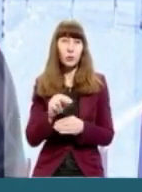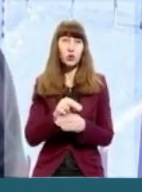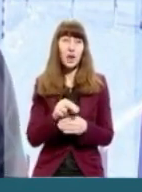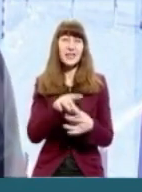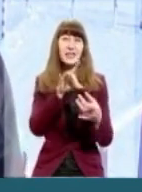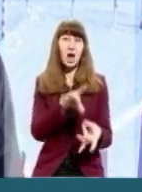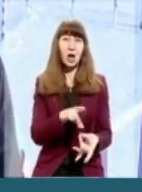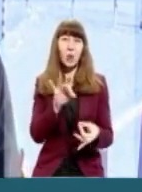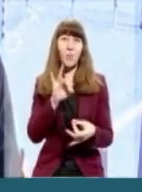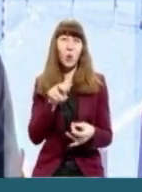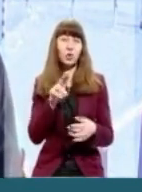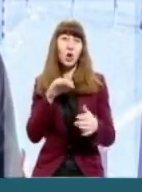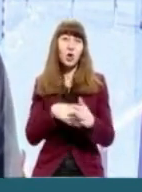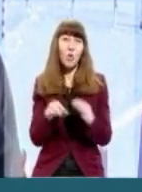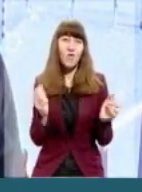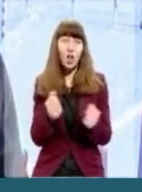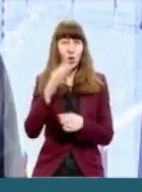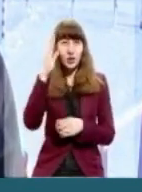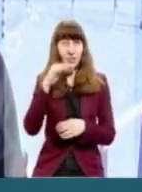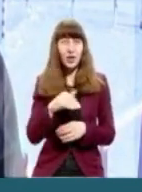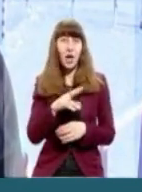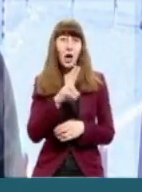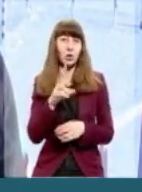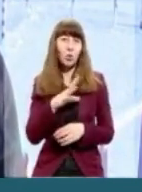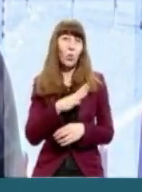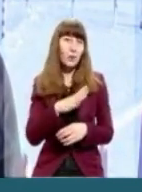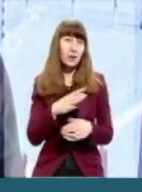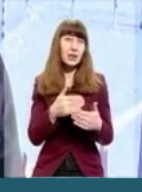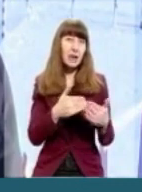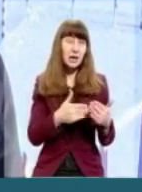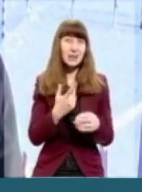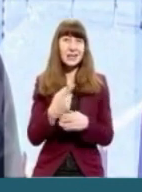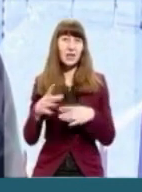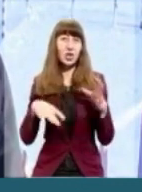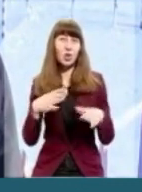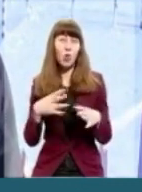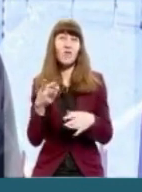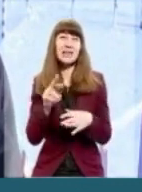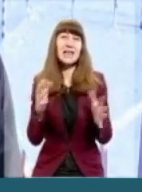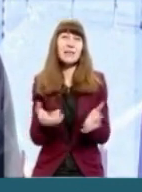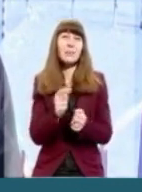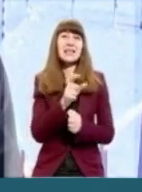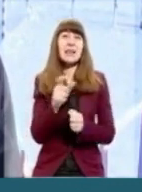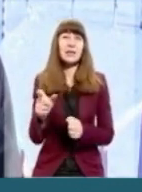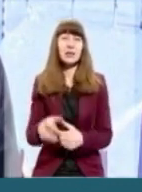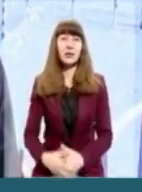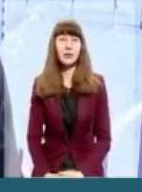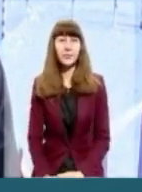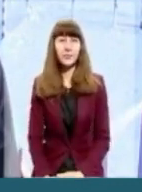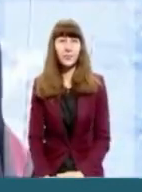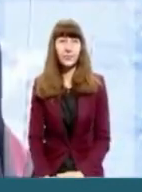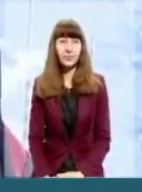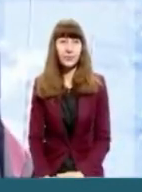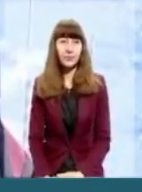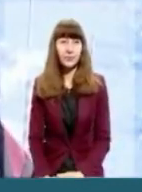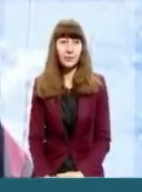льдом в холодной воде. Ну а кто уже ходил до этого, то это тренировка уже, также подтверждение своей